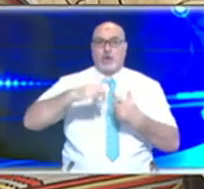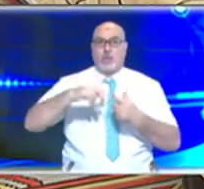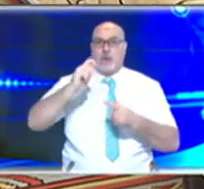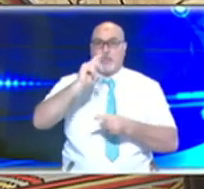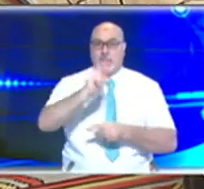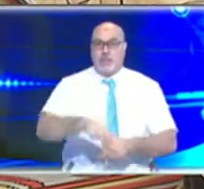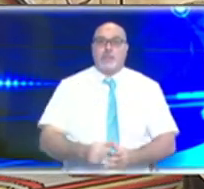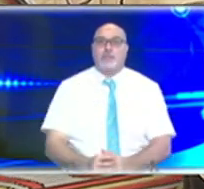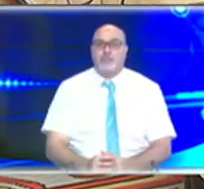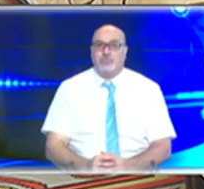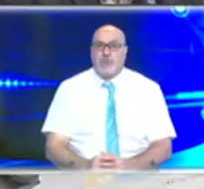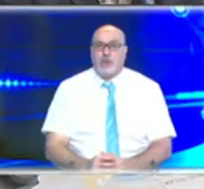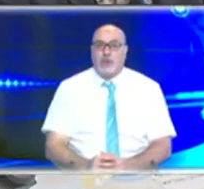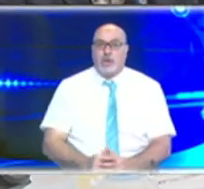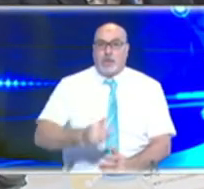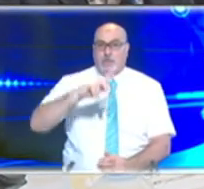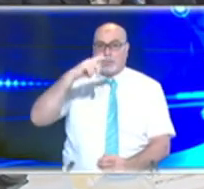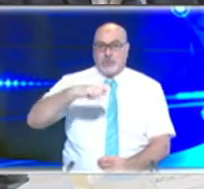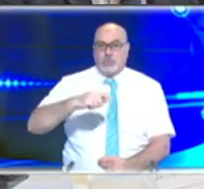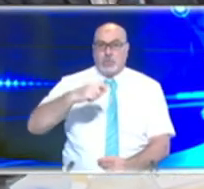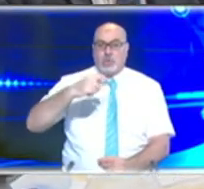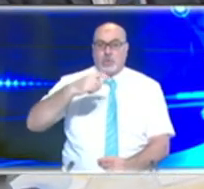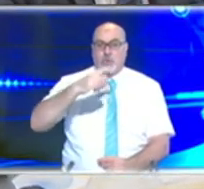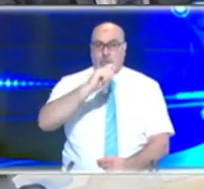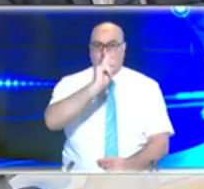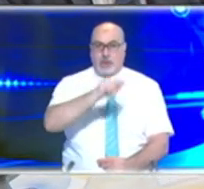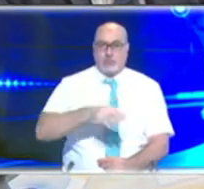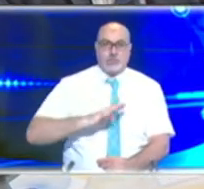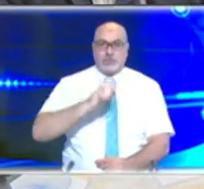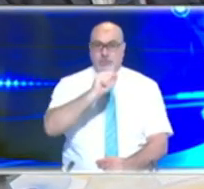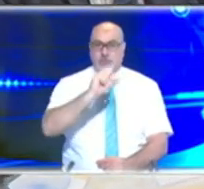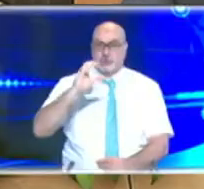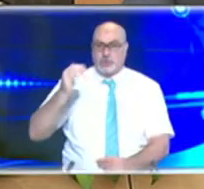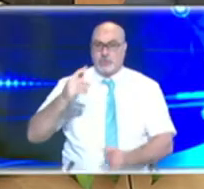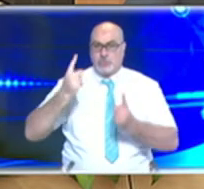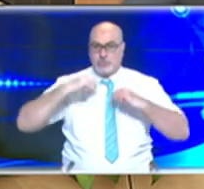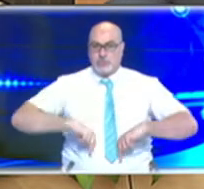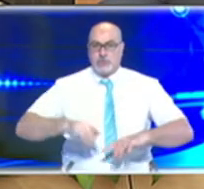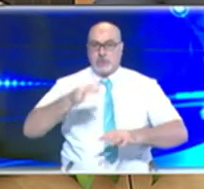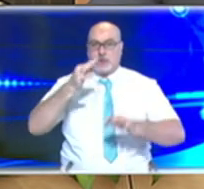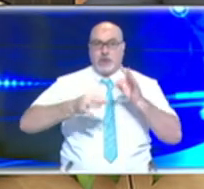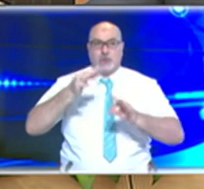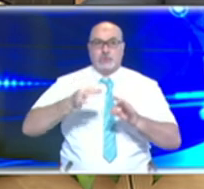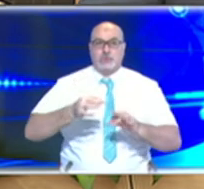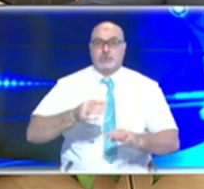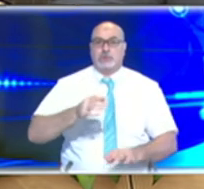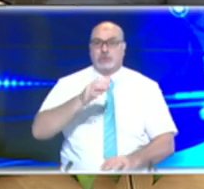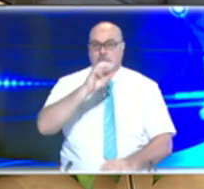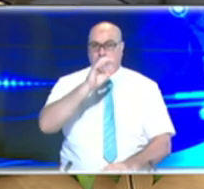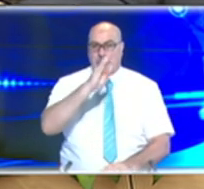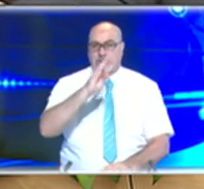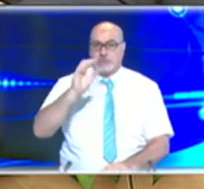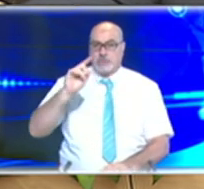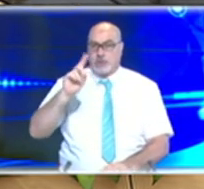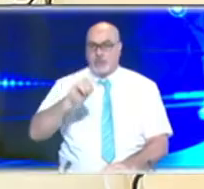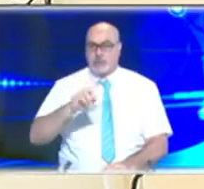الوطني، وهذا بحضور رئيس المجلس سليمان شنين ووزير العدل حافظ الأختام بالقاسم